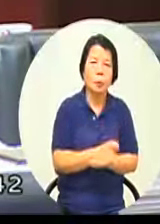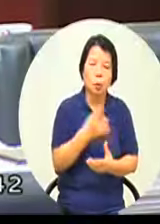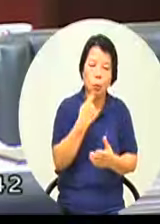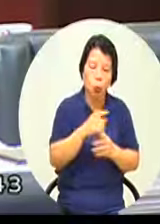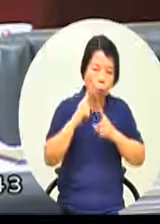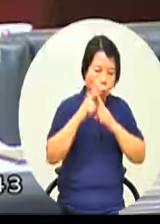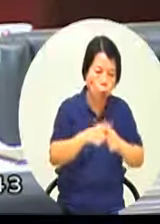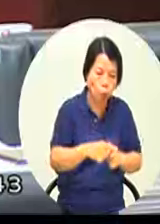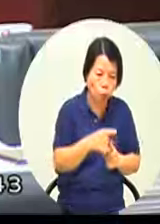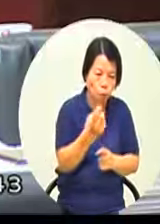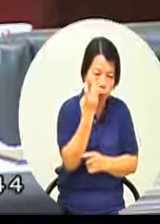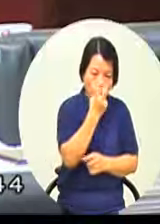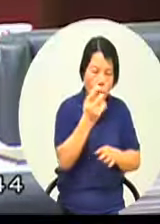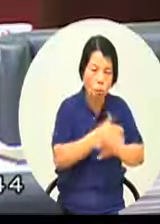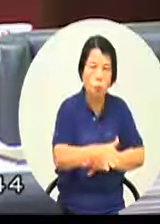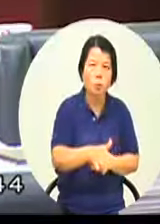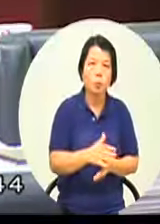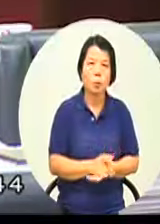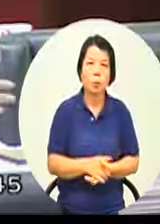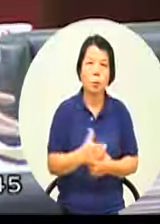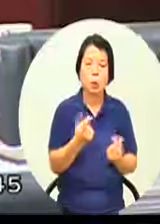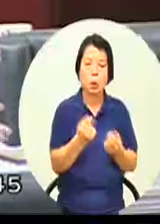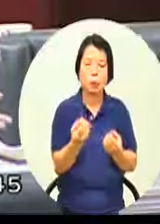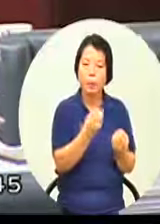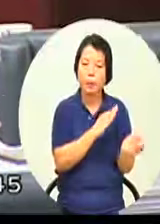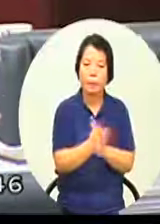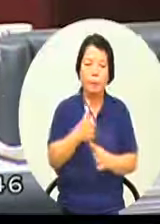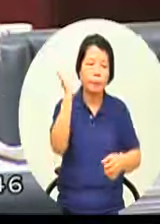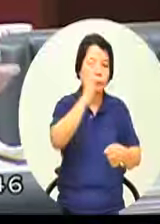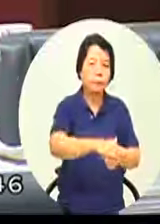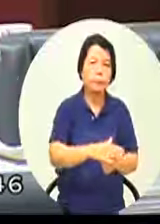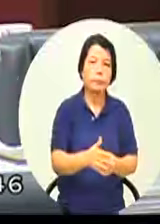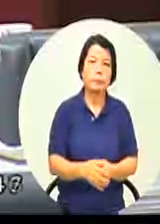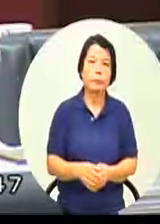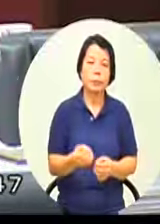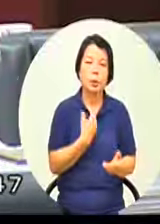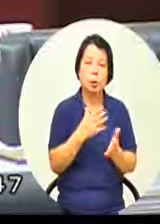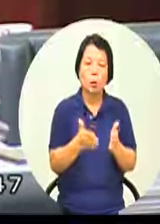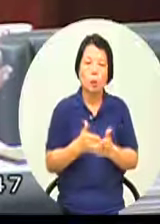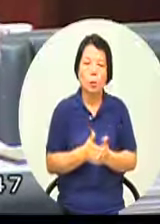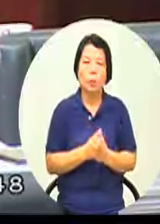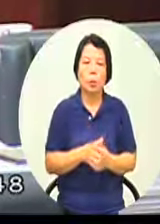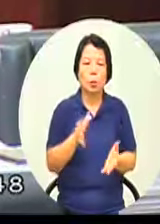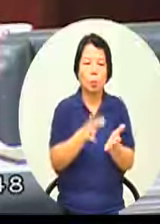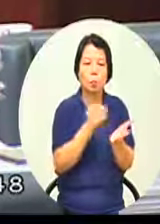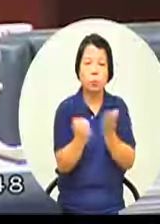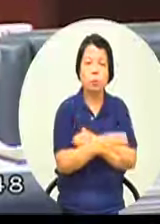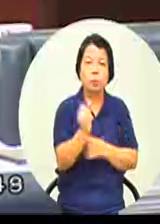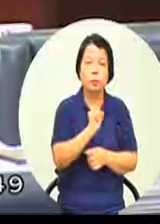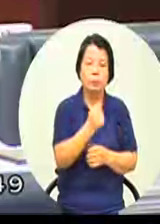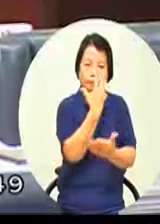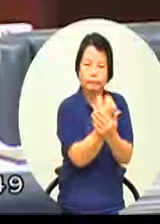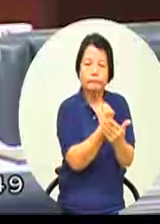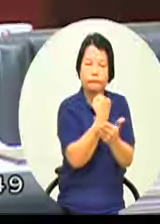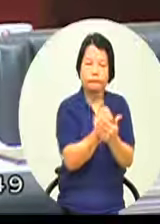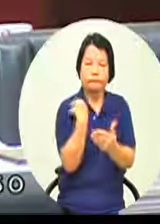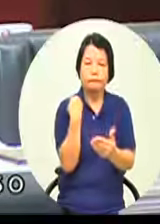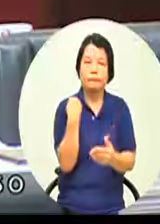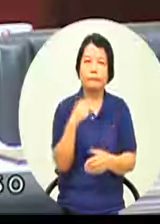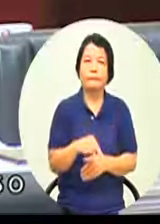看，水利会跟我讲说原则上他们没有办法加盖，因为他没办法废菌，所以他们还是要保持